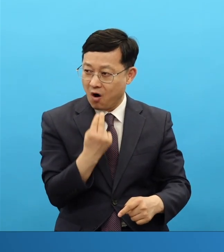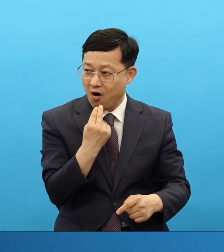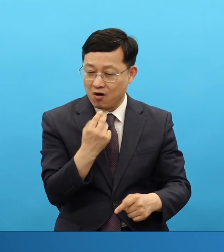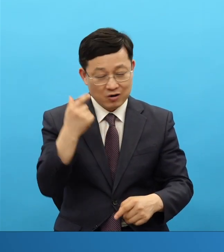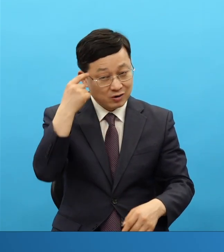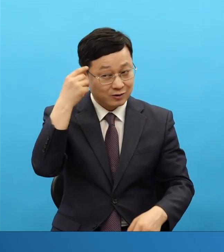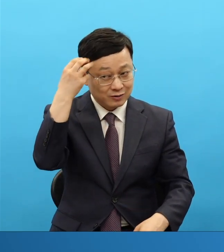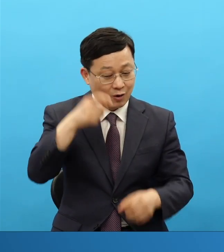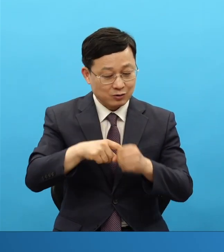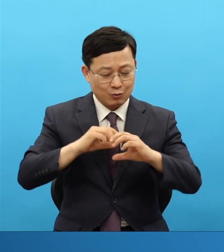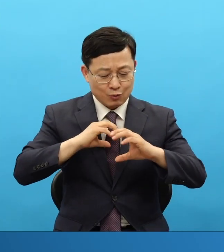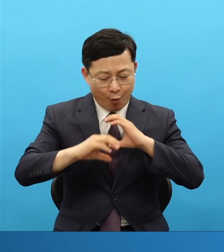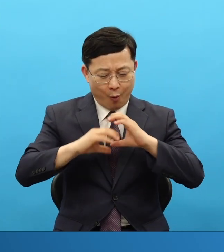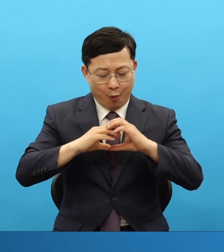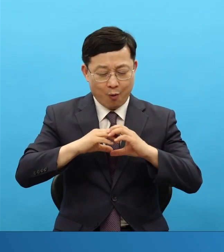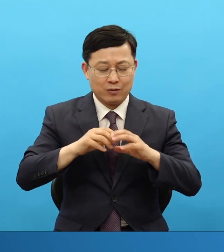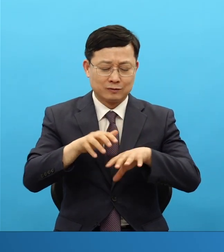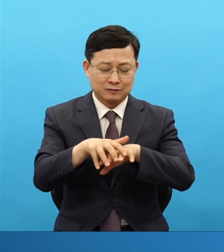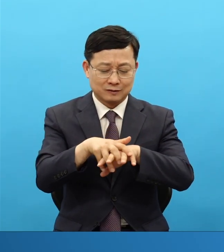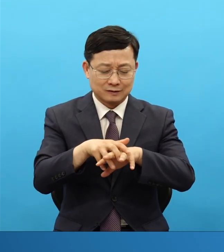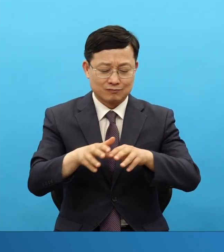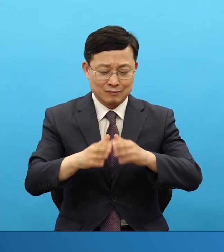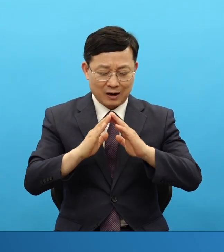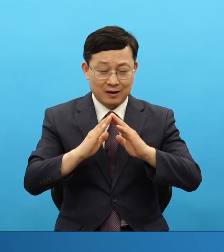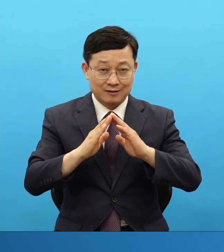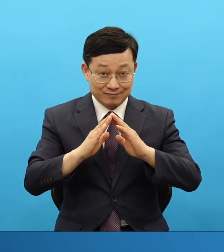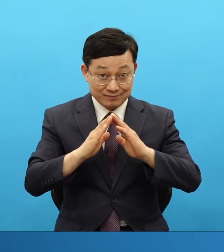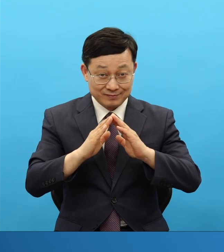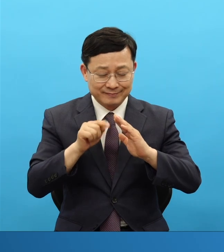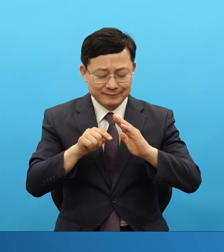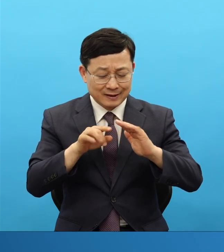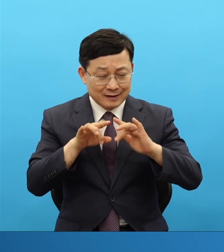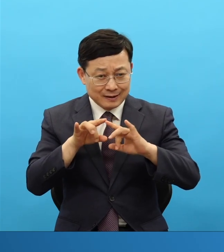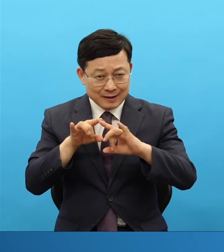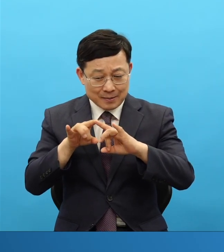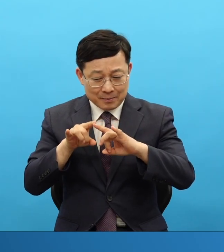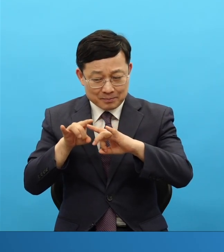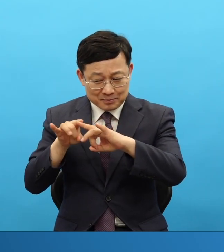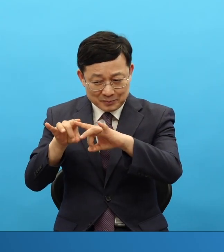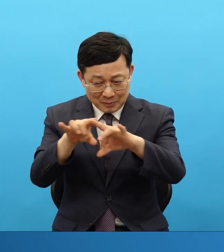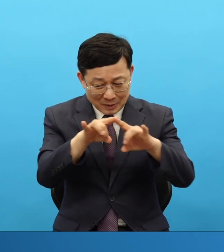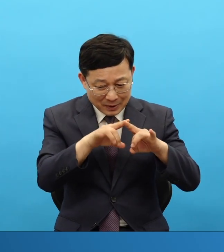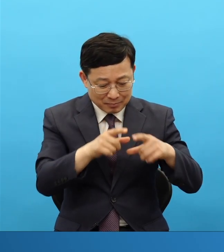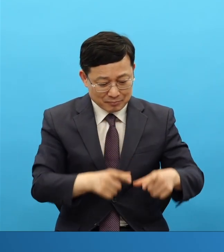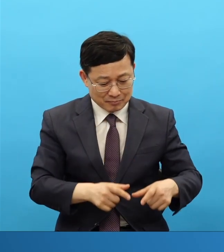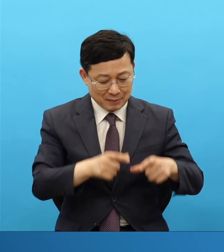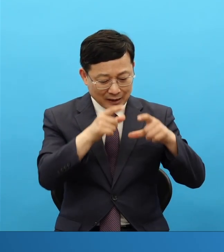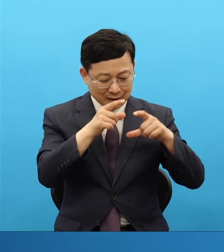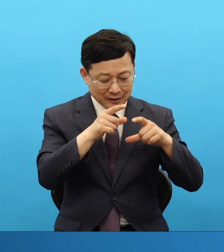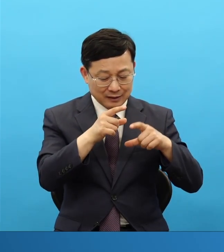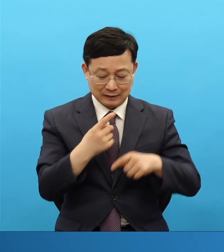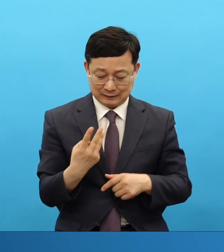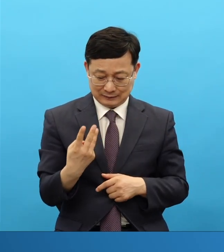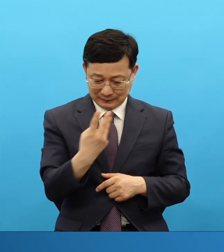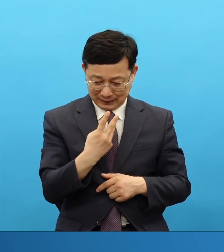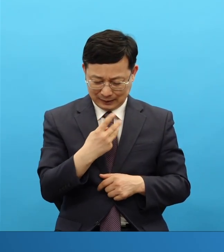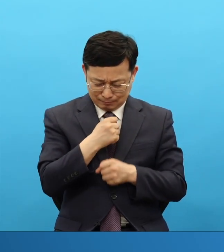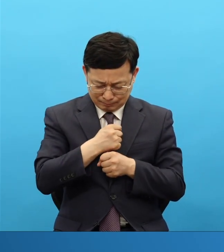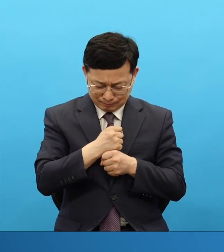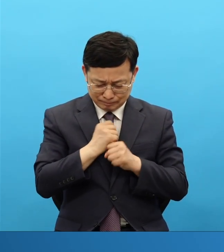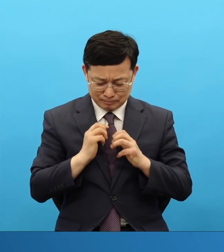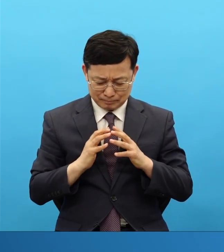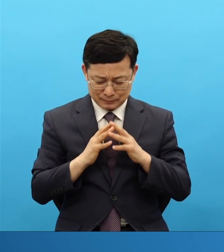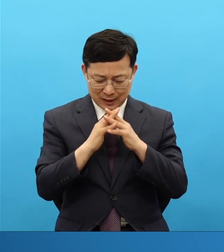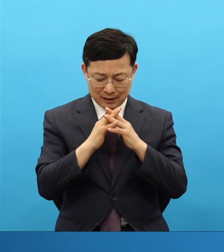There is complete spiritual communication. 안테나입니다. That's the antenna. 이걸 여러분이 딱 갖추는 거예요. This is what you must have. 이걸